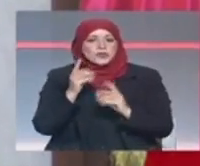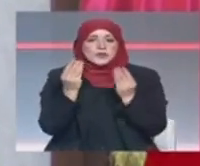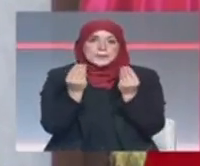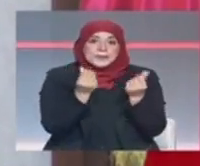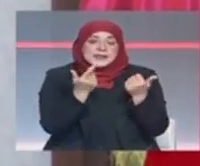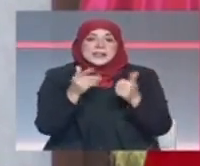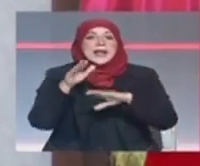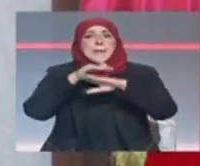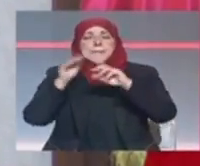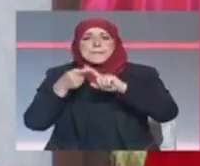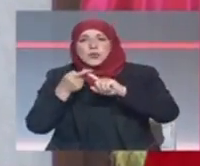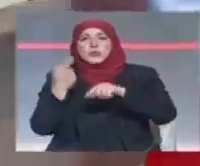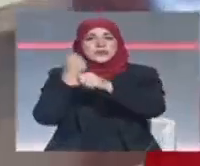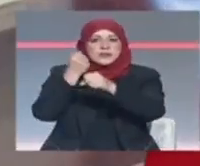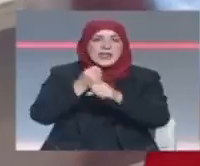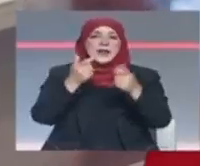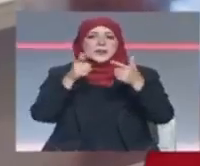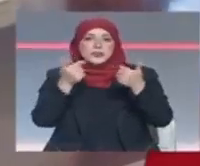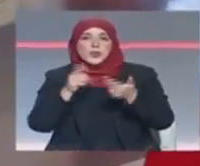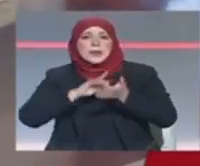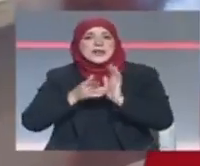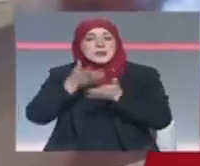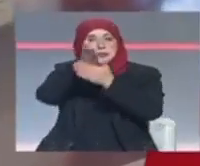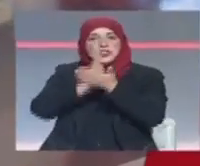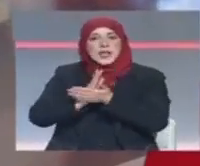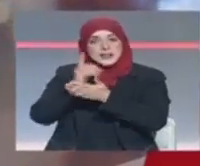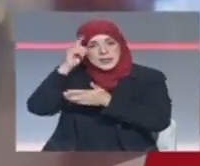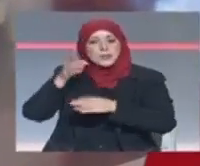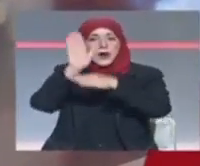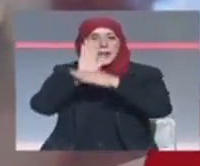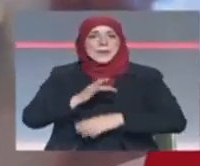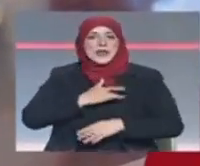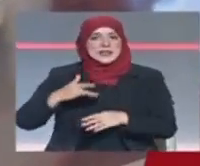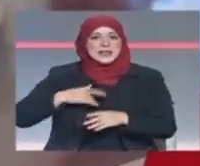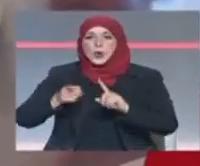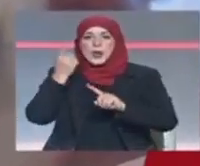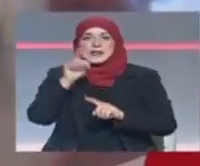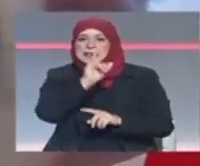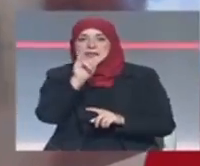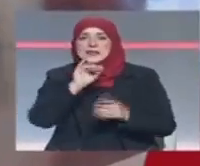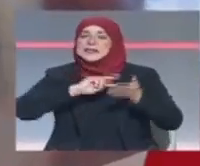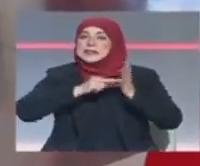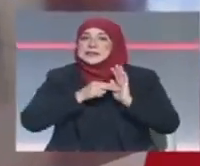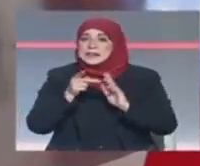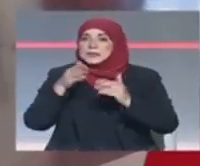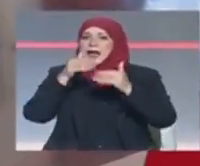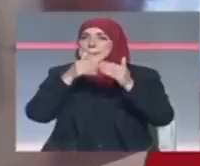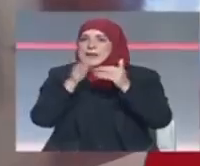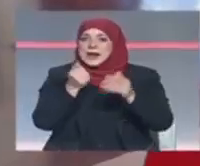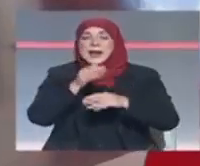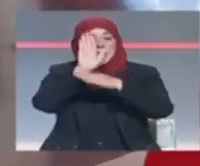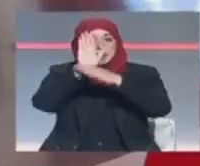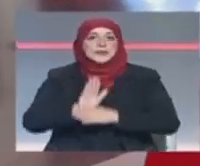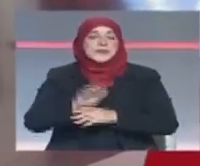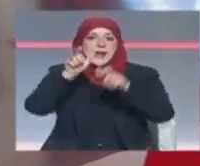والجهات والفئات المعنيه ومدى الجاهزيه لتامين الشروط الصحيه وخاصه وسائل الحمايه للافراد ووسائل التعقيم